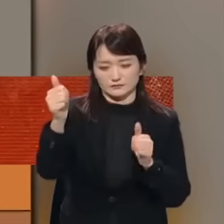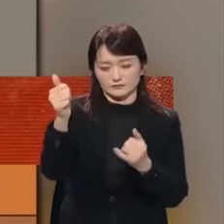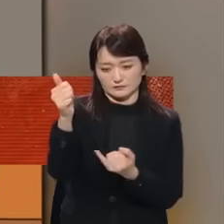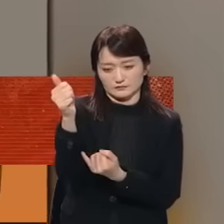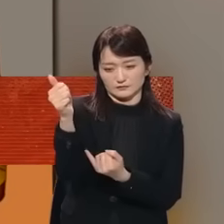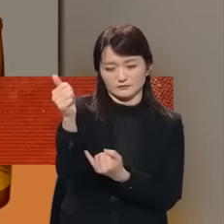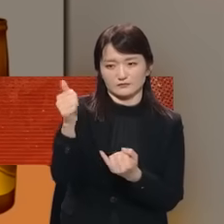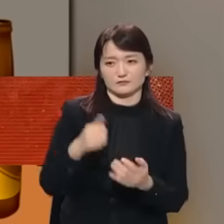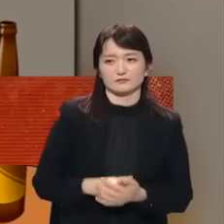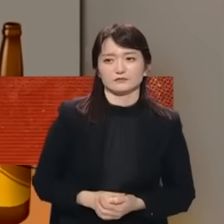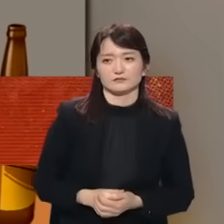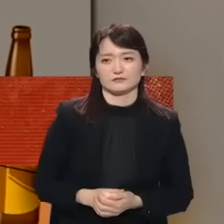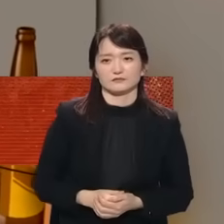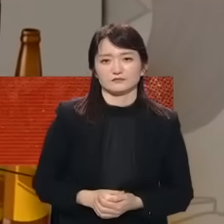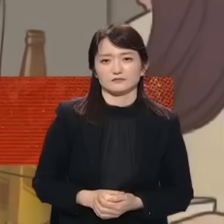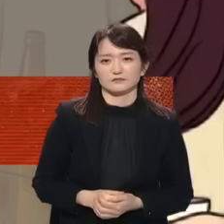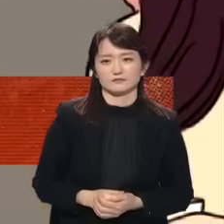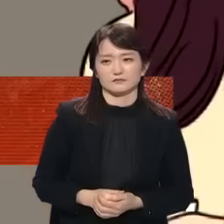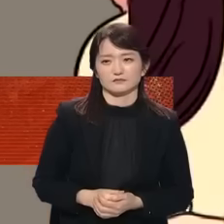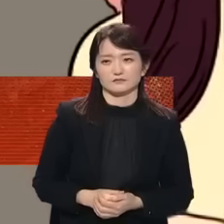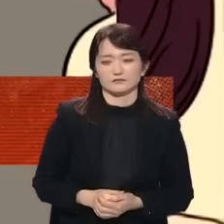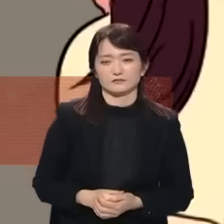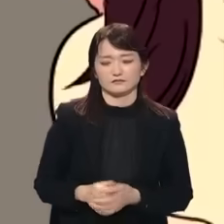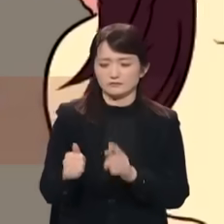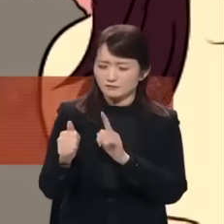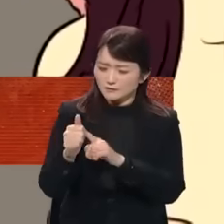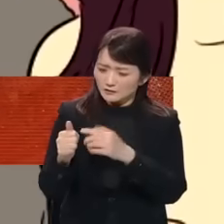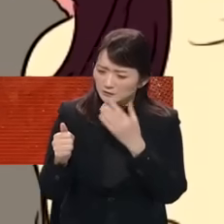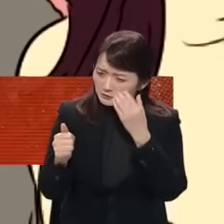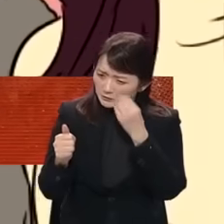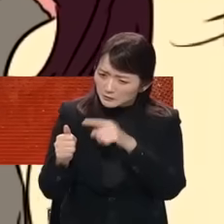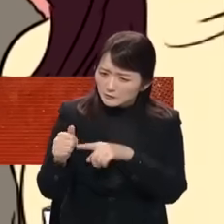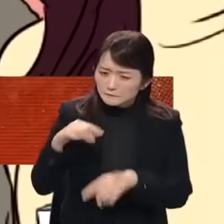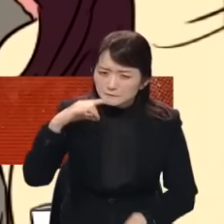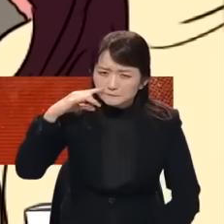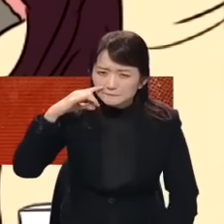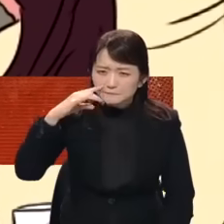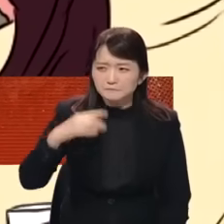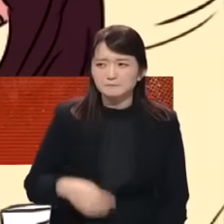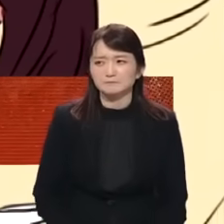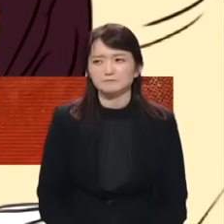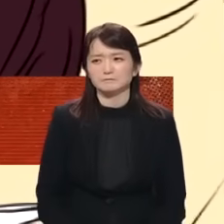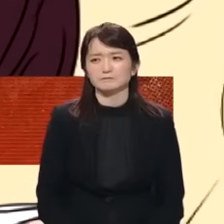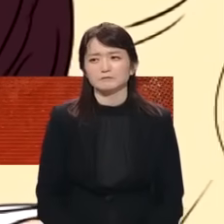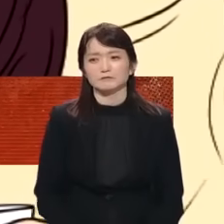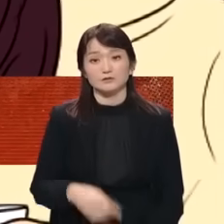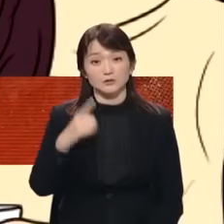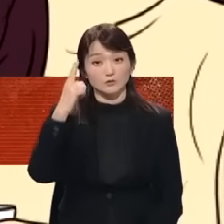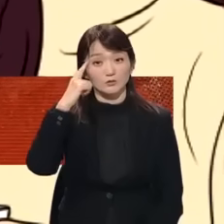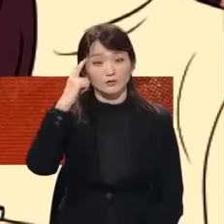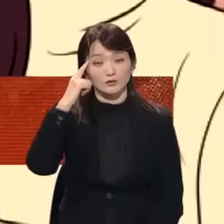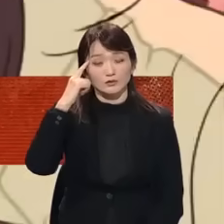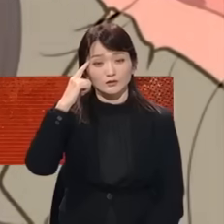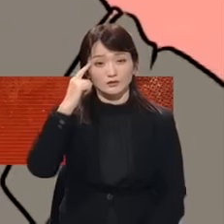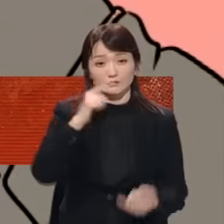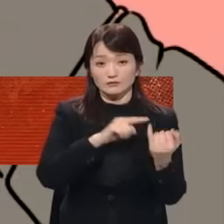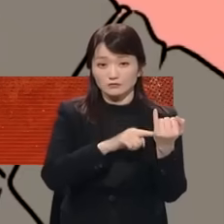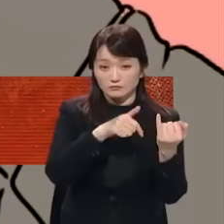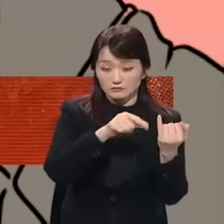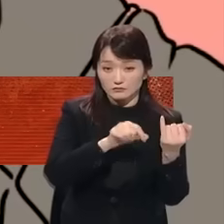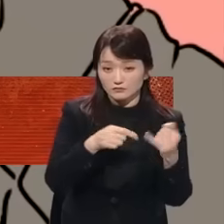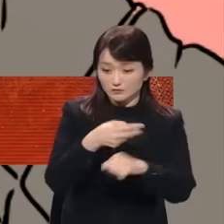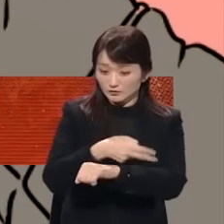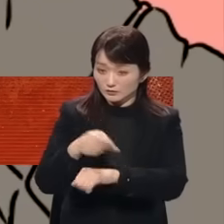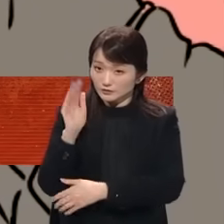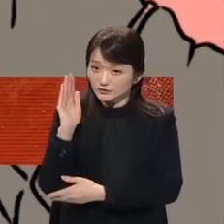겁니다 철벽남 보였거든요이 남성이 신기하기도 하고 좀 호기심도 생겼다고 하는데이 왜냐하면이 강시 생각에 수영 강사로